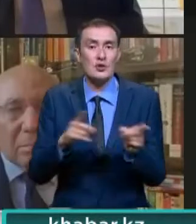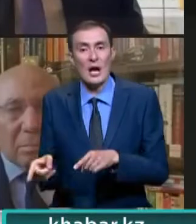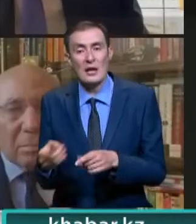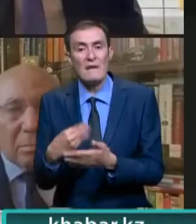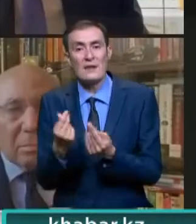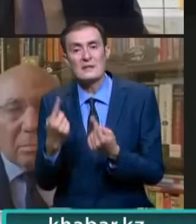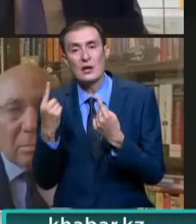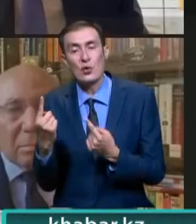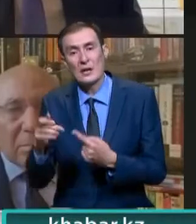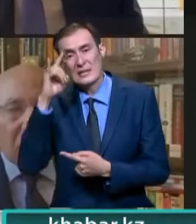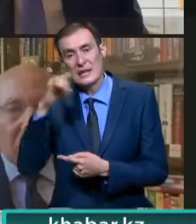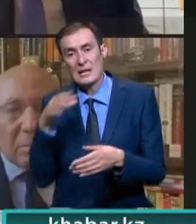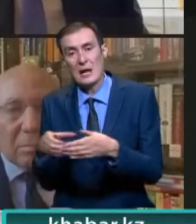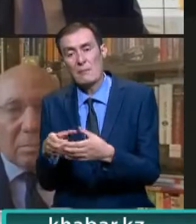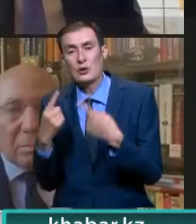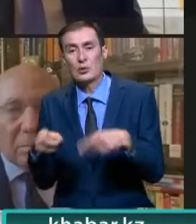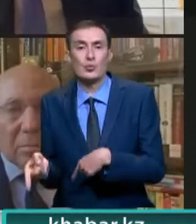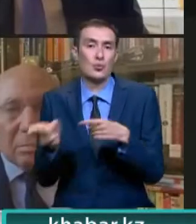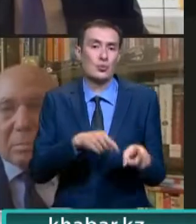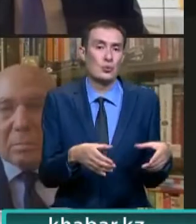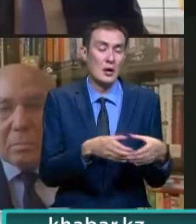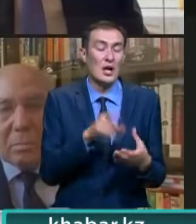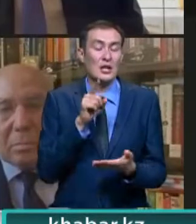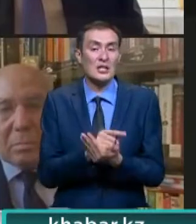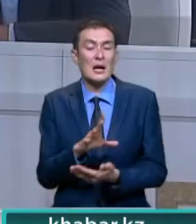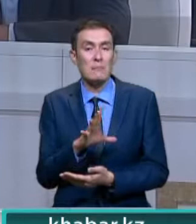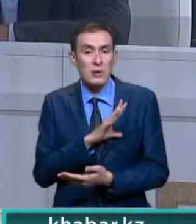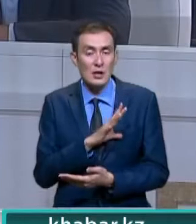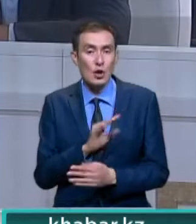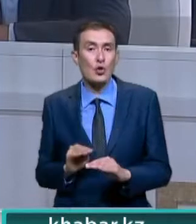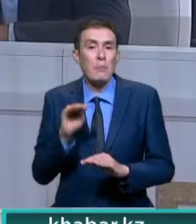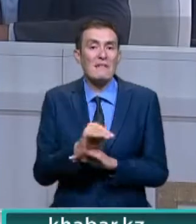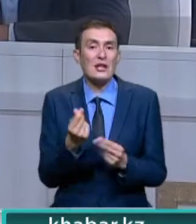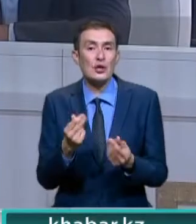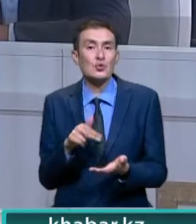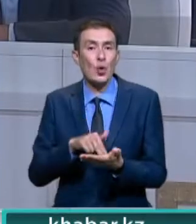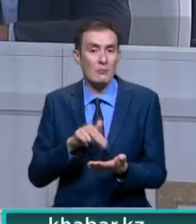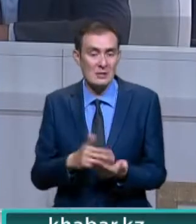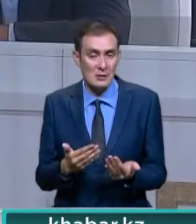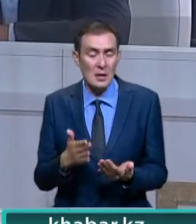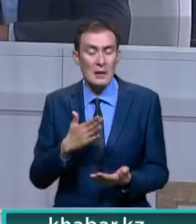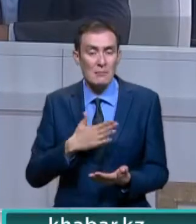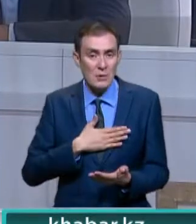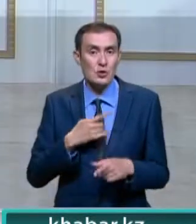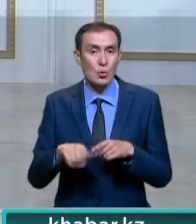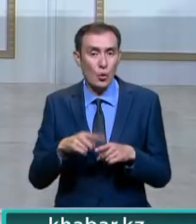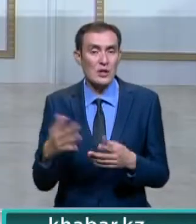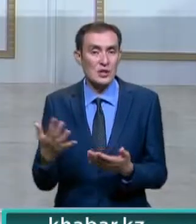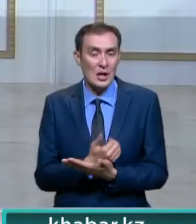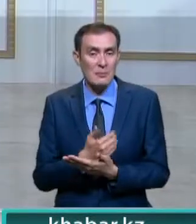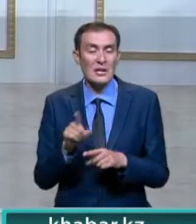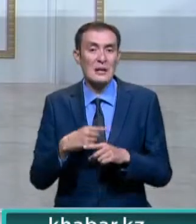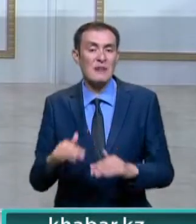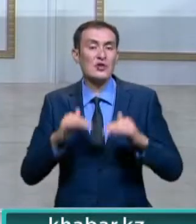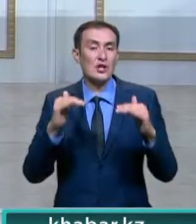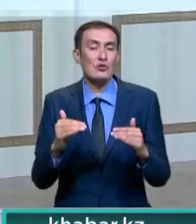инвесторов с одной казахстанской площадки на другую. Должна создаваться добавленная стоимость. Мы близки к достижению или